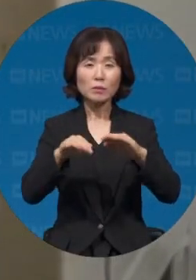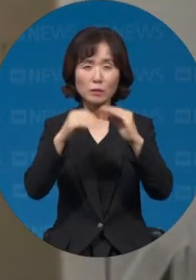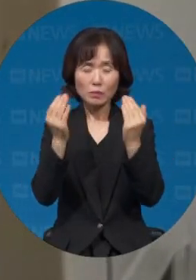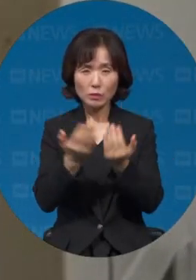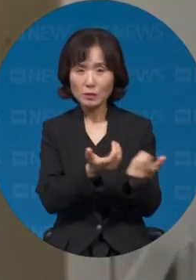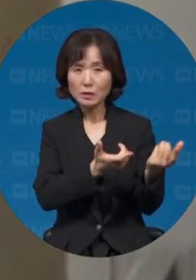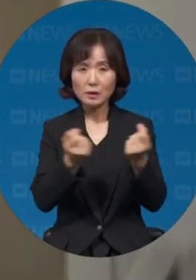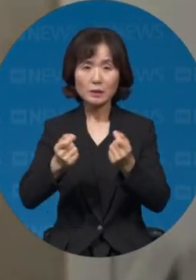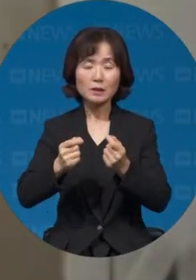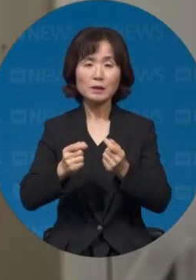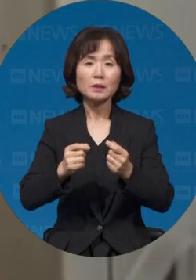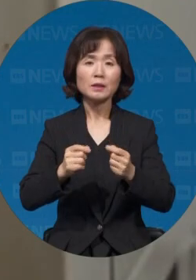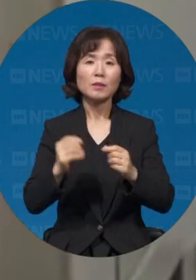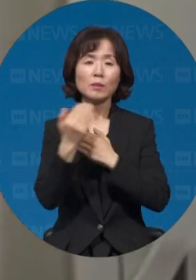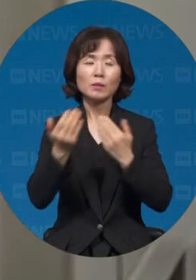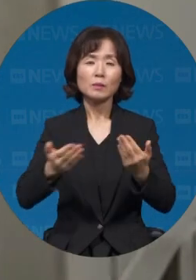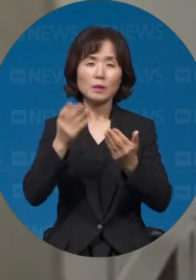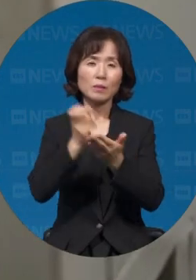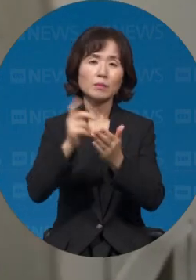전환됩니다.